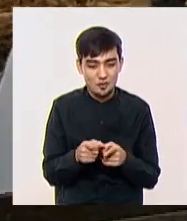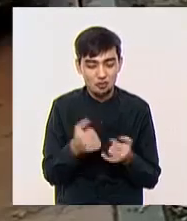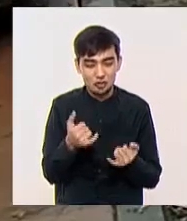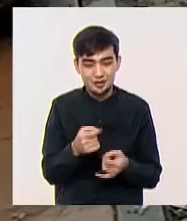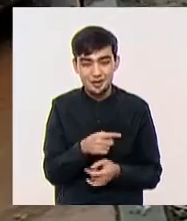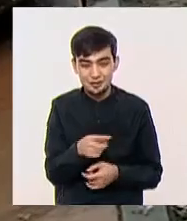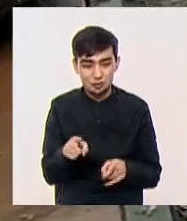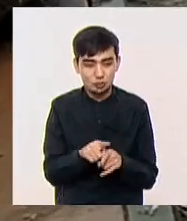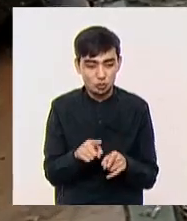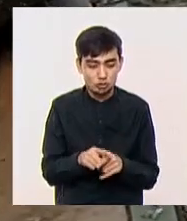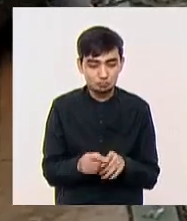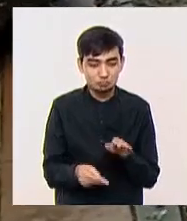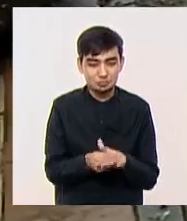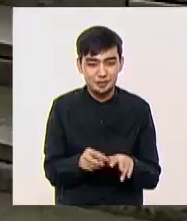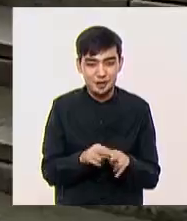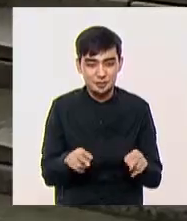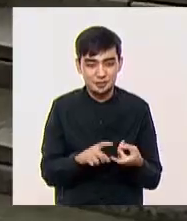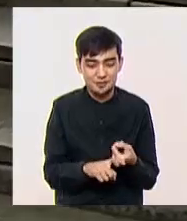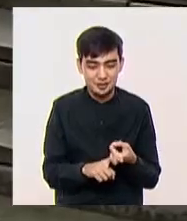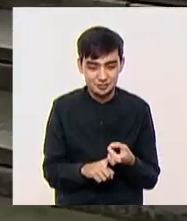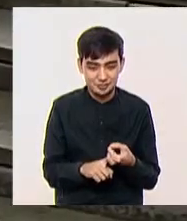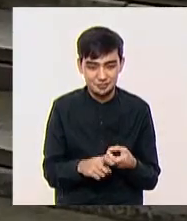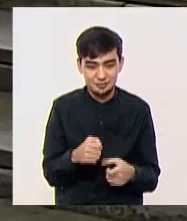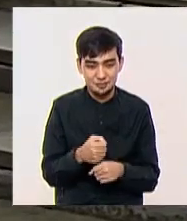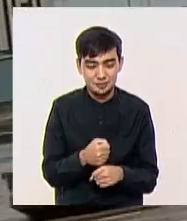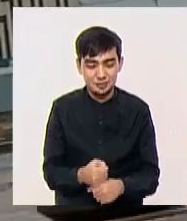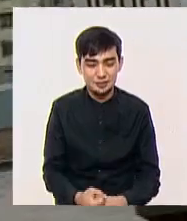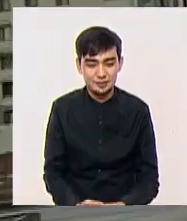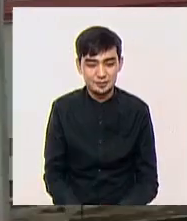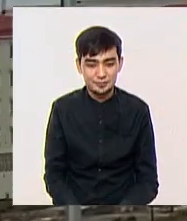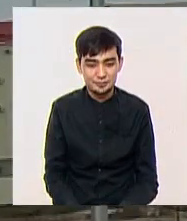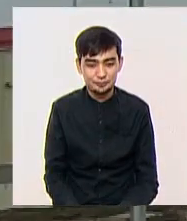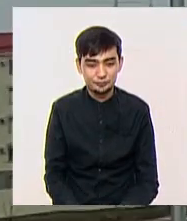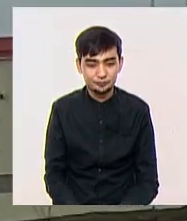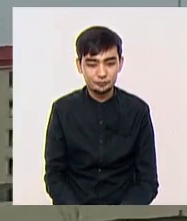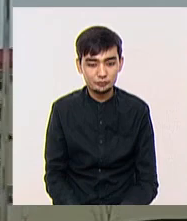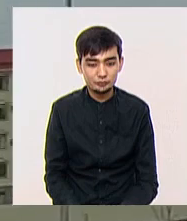қазір олар да сыбайлас жемқорлыққа қатысты істі болып жатыр екен.